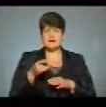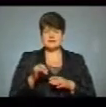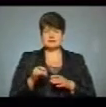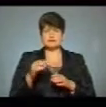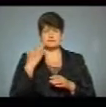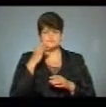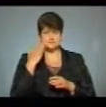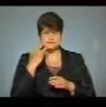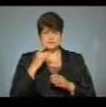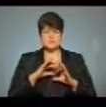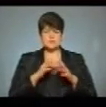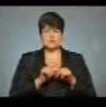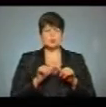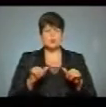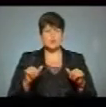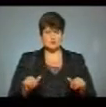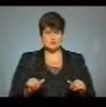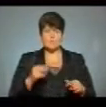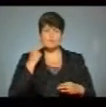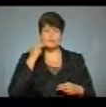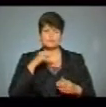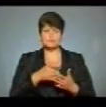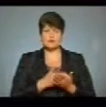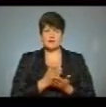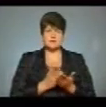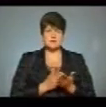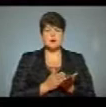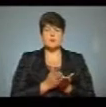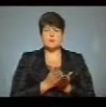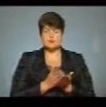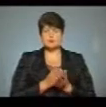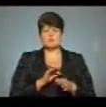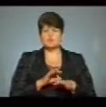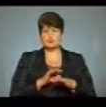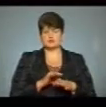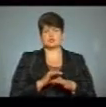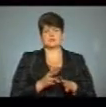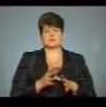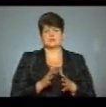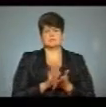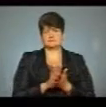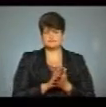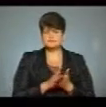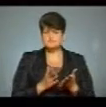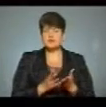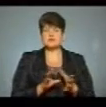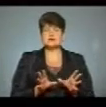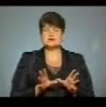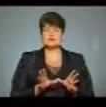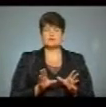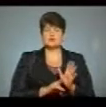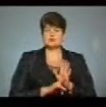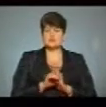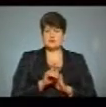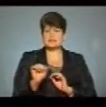міжнародного розвитку. Олег Процик каже, поліпшувати якість послуги, поводження з твердими побутовими відходами, спільної з Добре